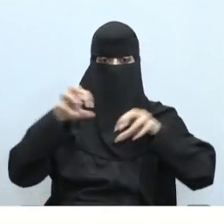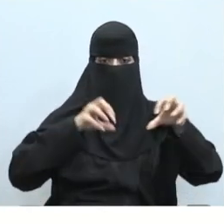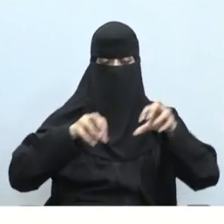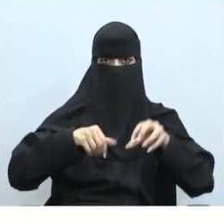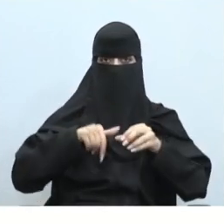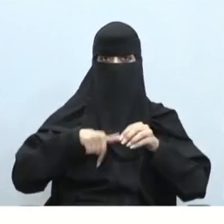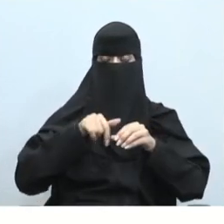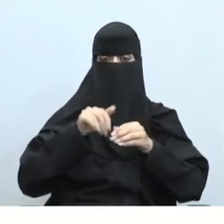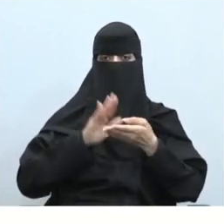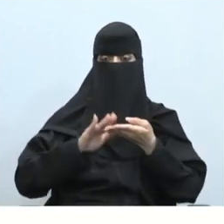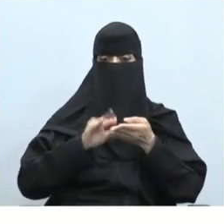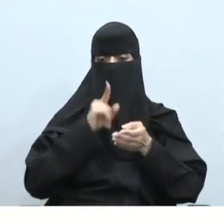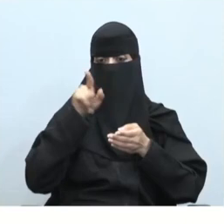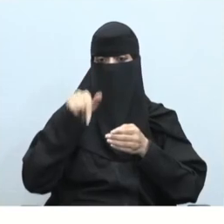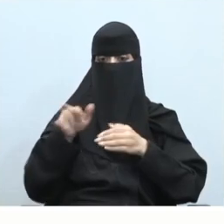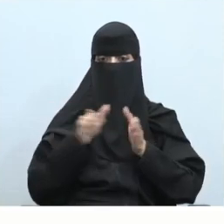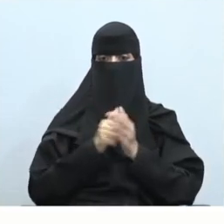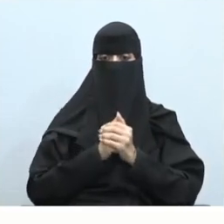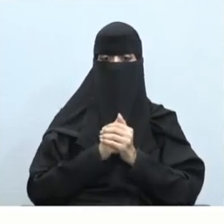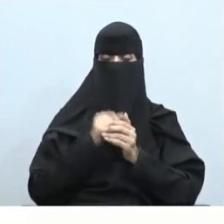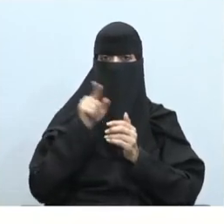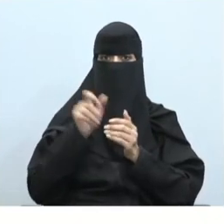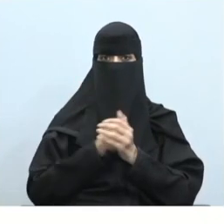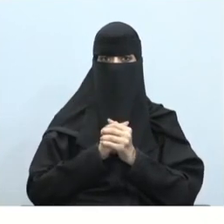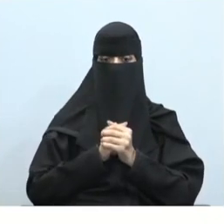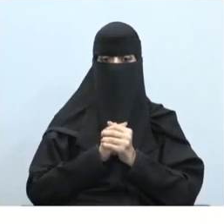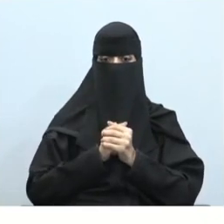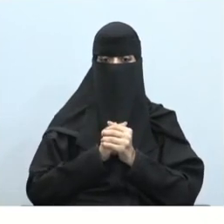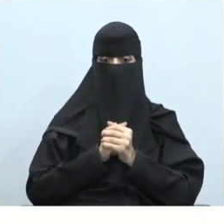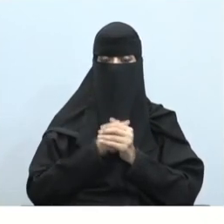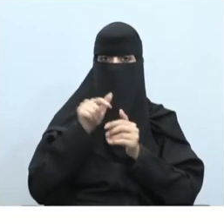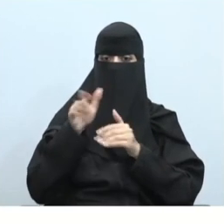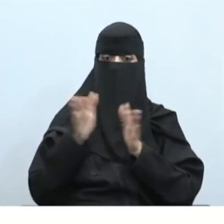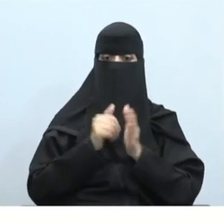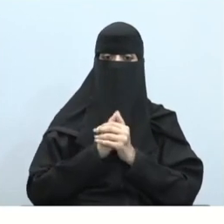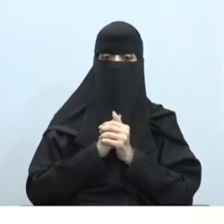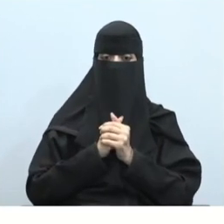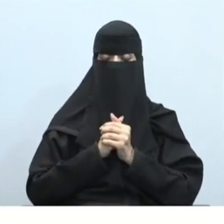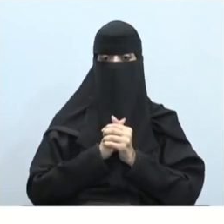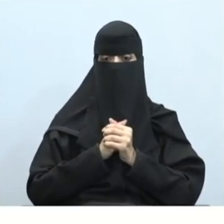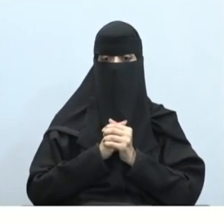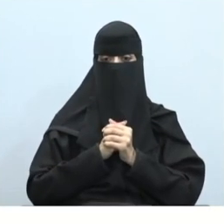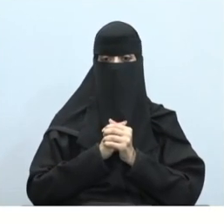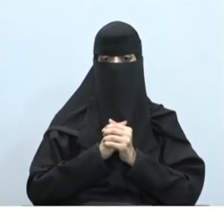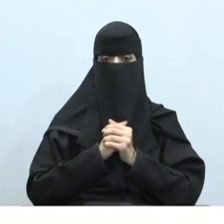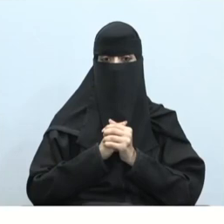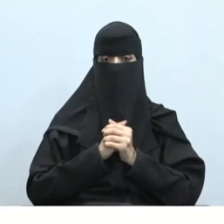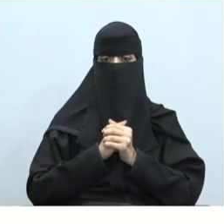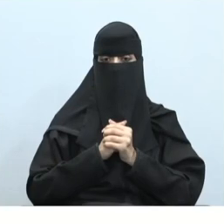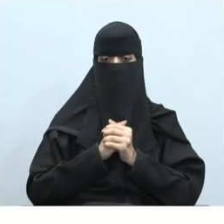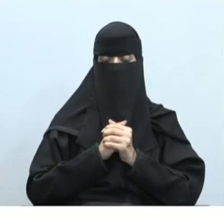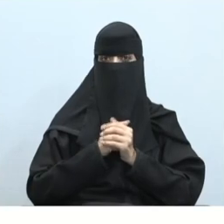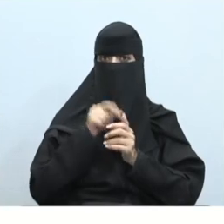الارض وهي تعتبر كما ذكرنا انها من المسلمات اذا ابنائي وبنات الطلاب